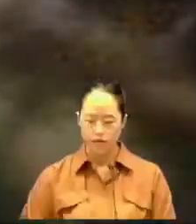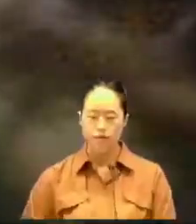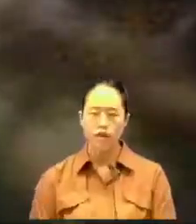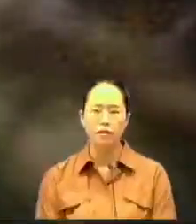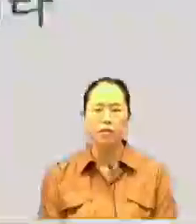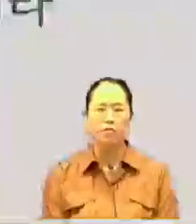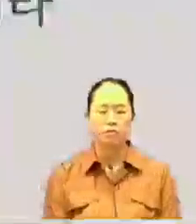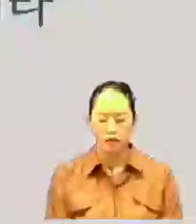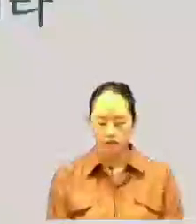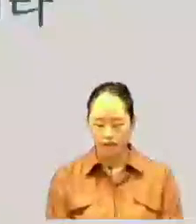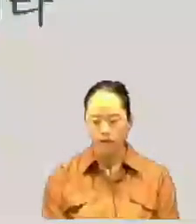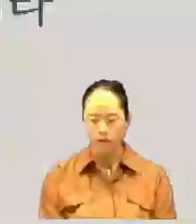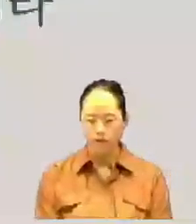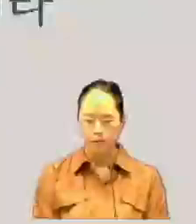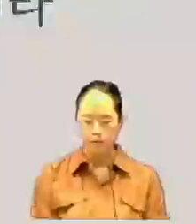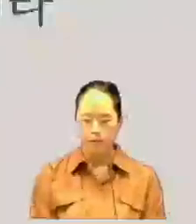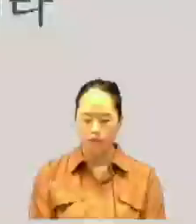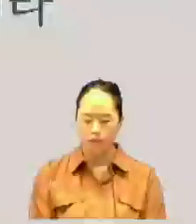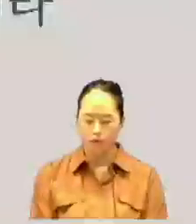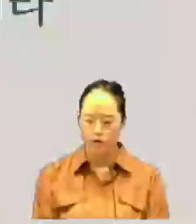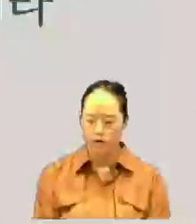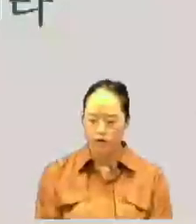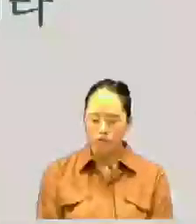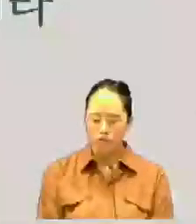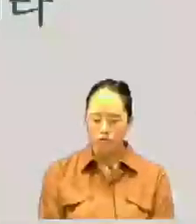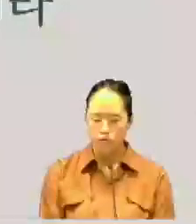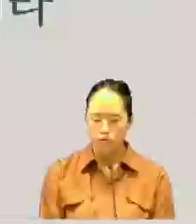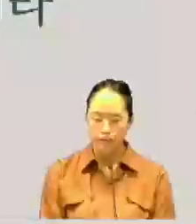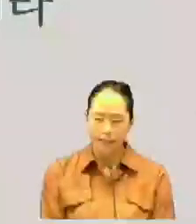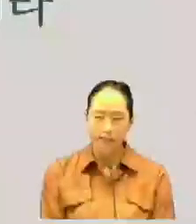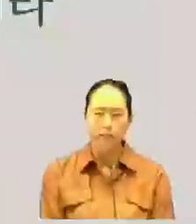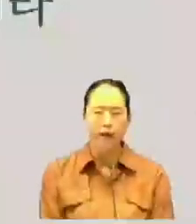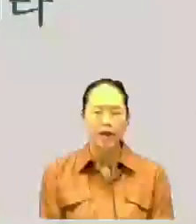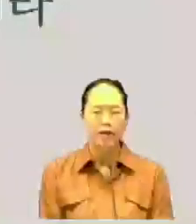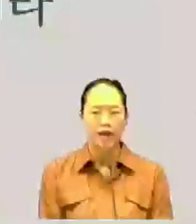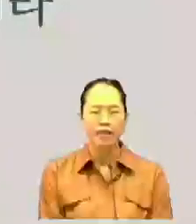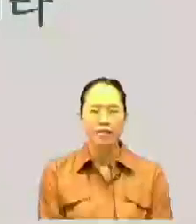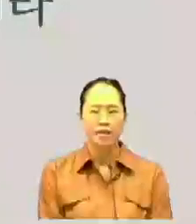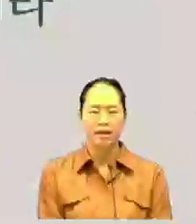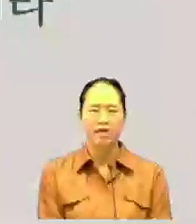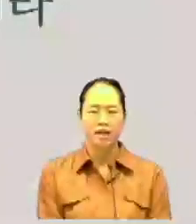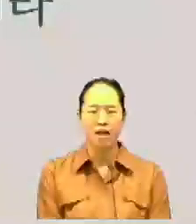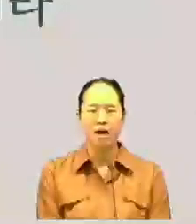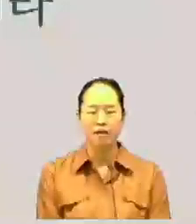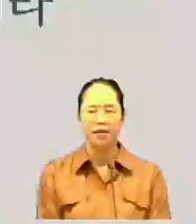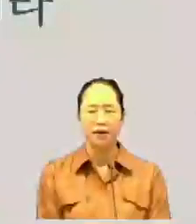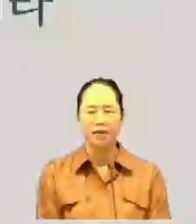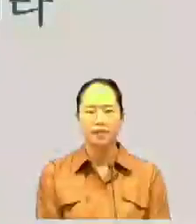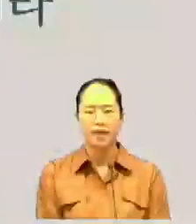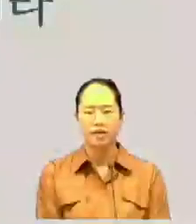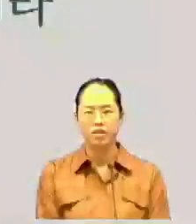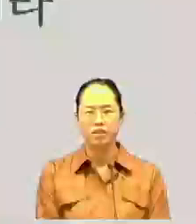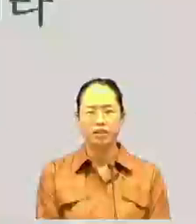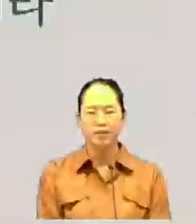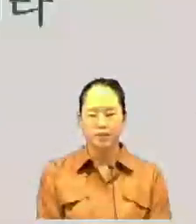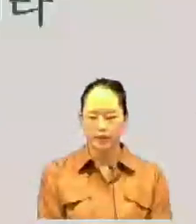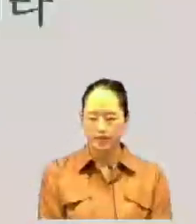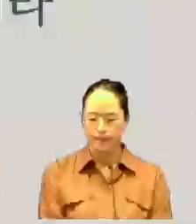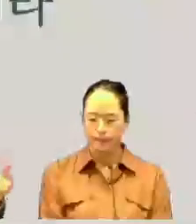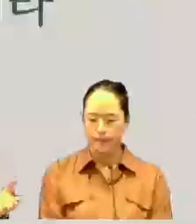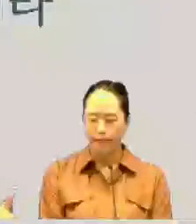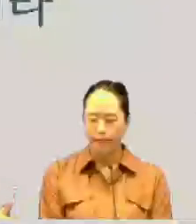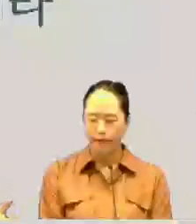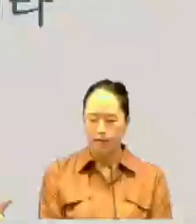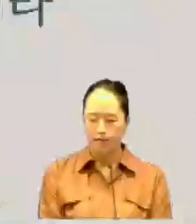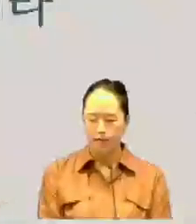马太福音七章里边也提到了人呢仍然呢在最后那日的